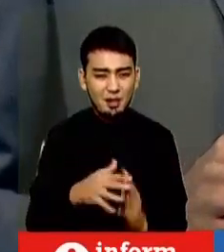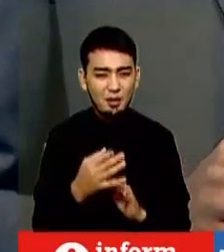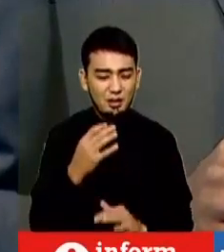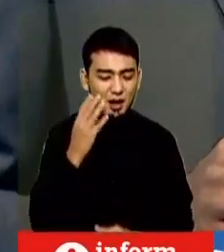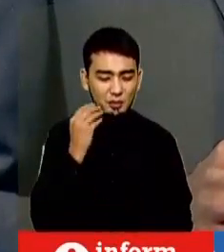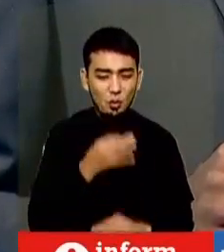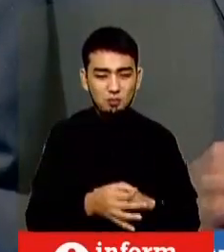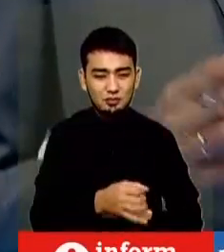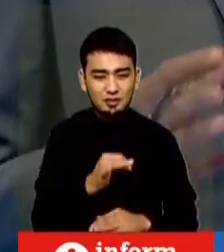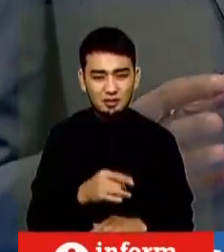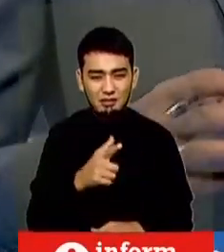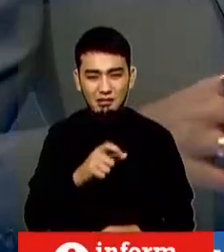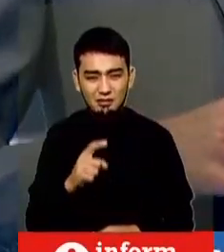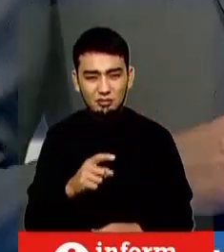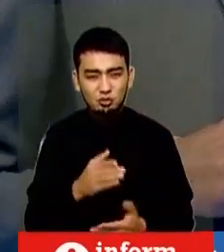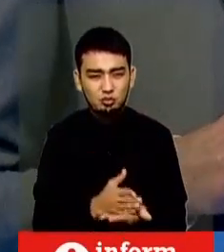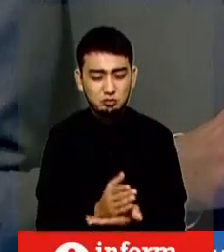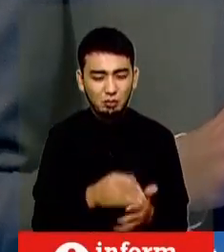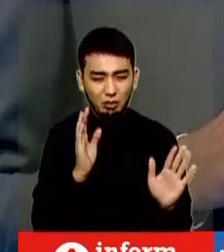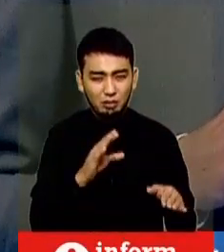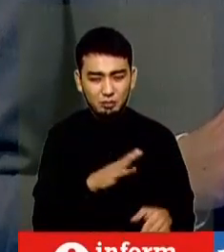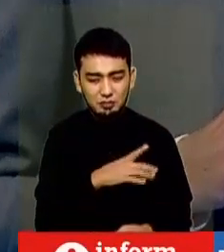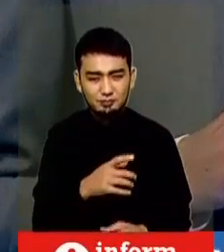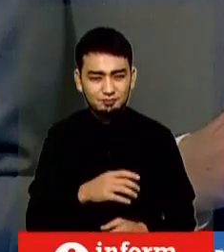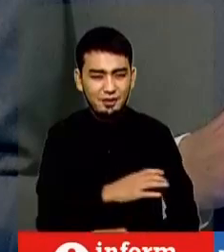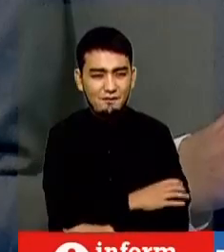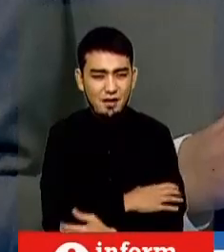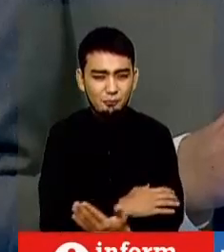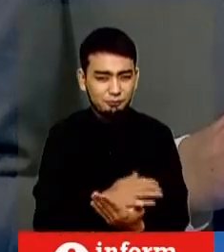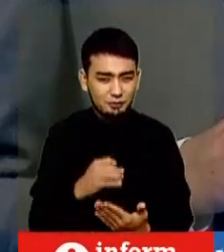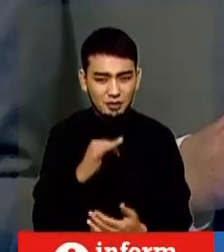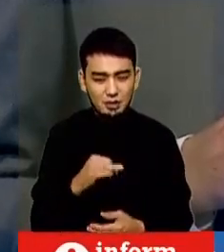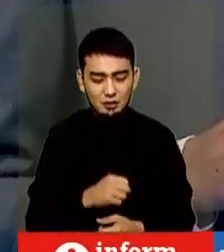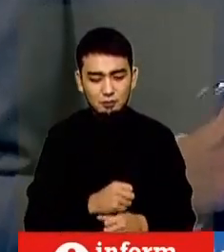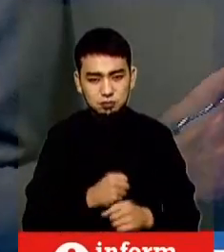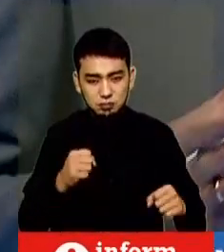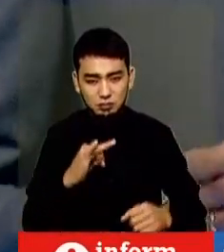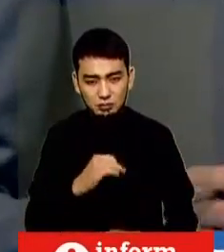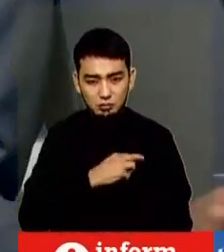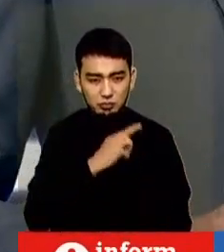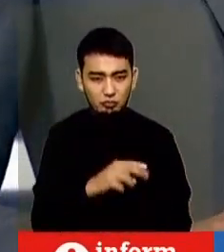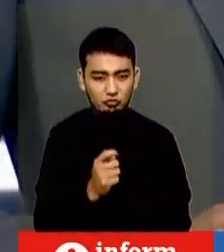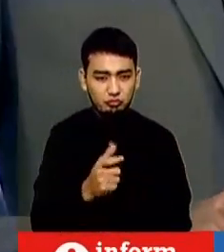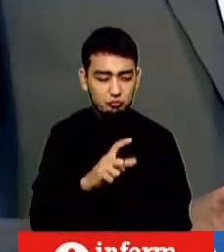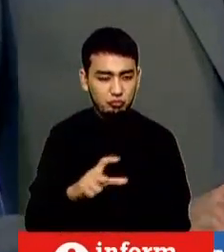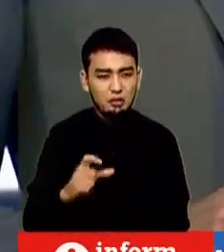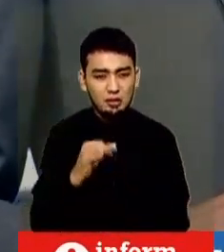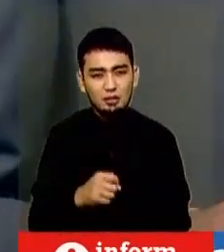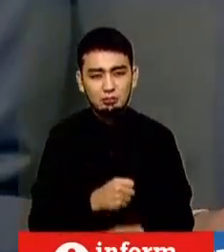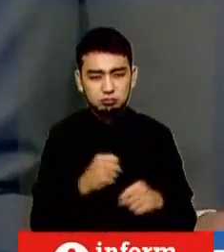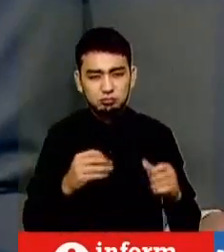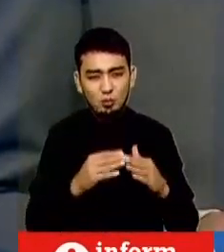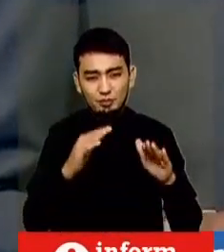газовую службу в халатности. Говорят, из-за сильного давления в газопроводе едва не погибли люди. В одном из домов прогремел взрыв